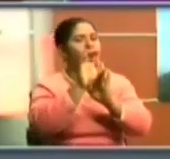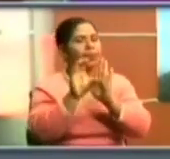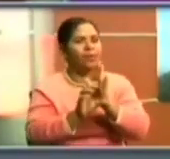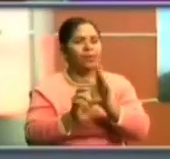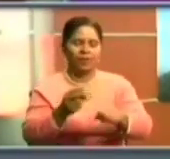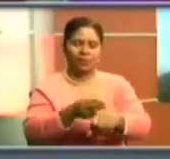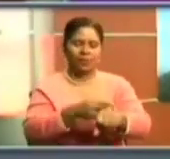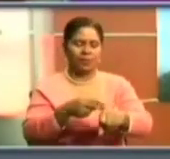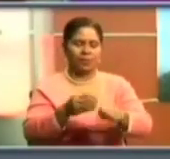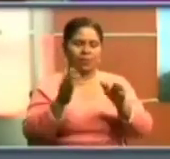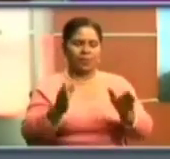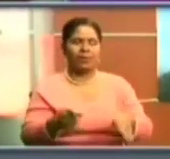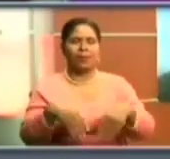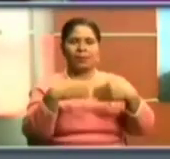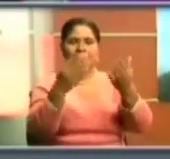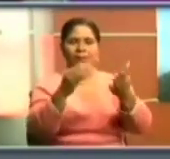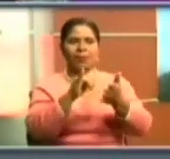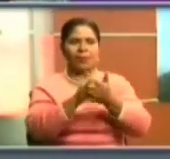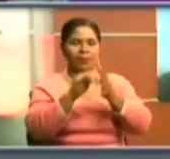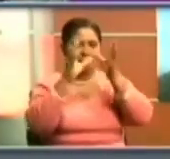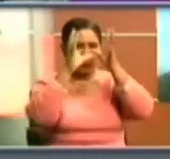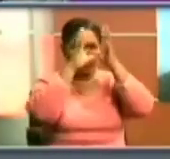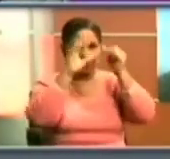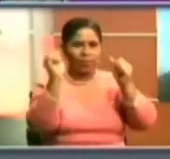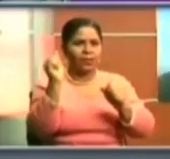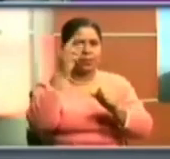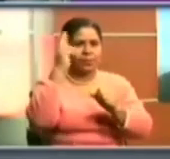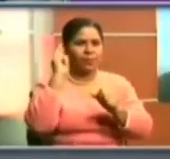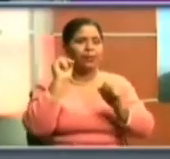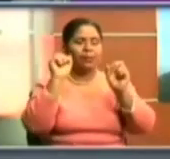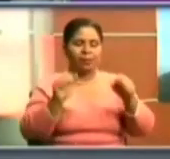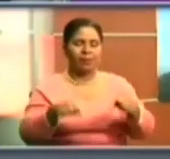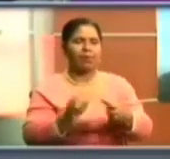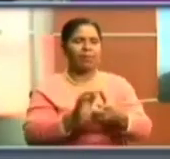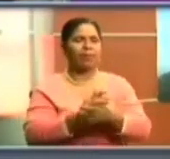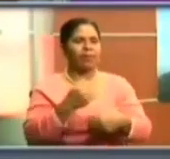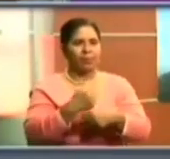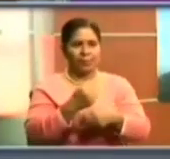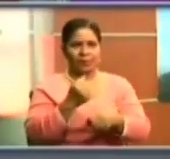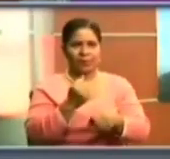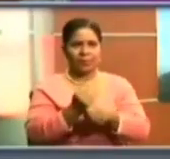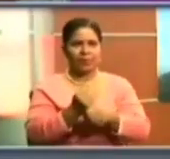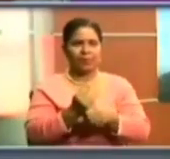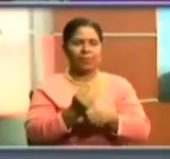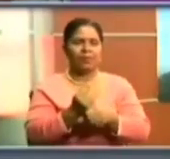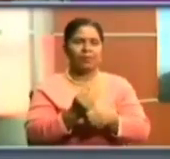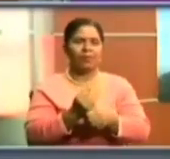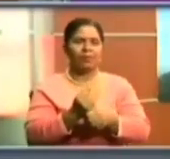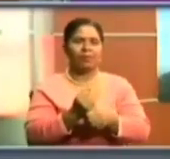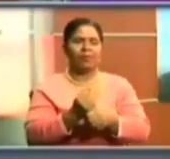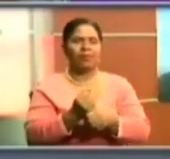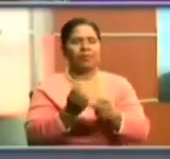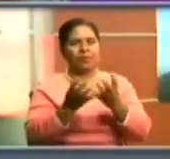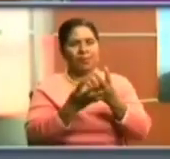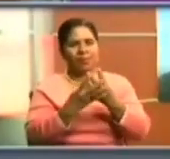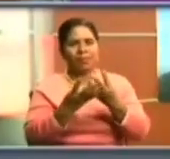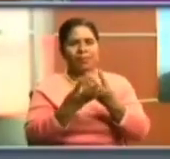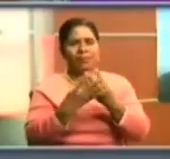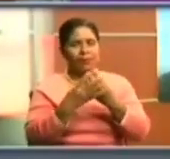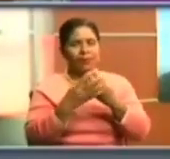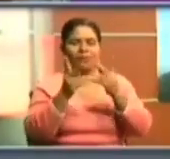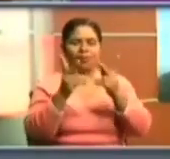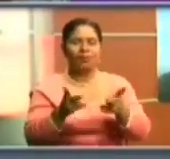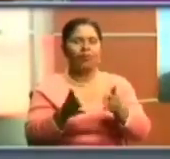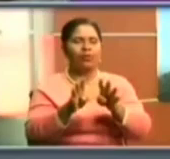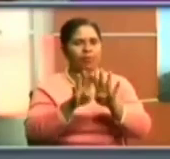là, baille prérogative à président de la République là, pour le capable. Faire ça ne relève grâce à des condamnés et non à pas des monde qui